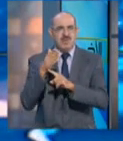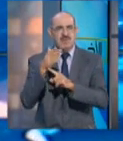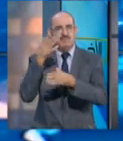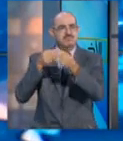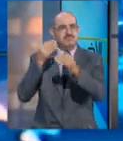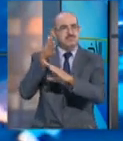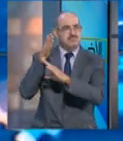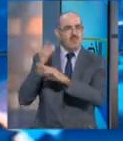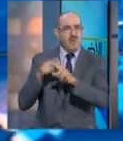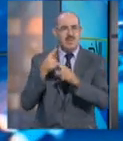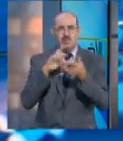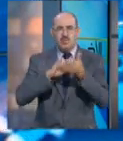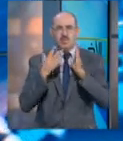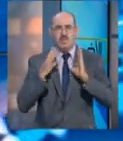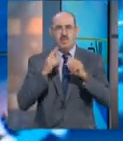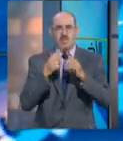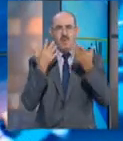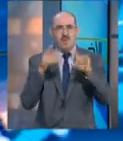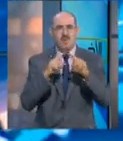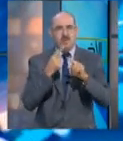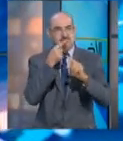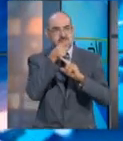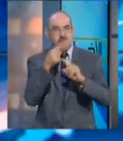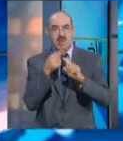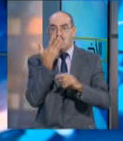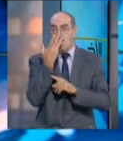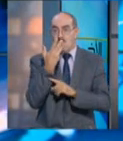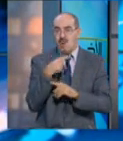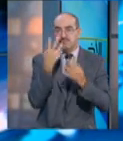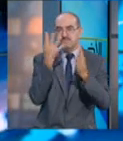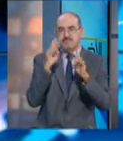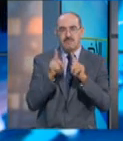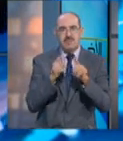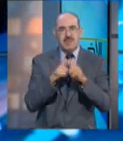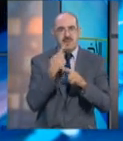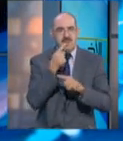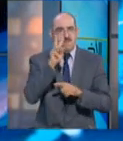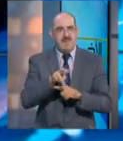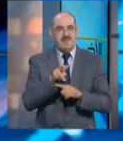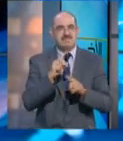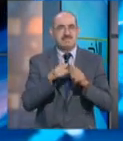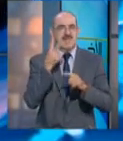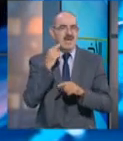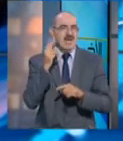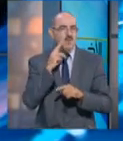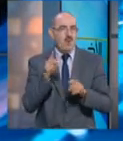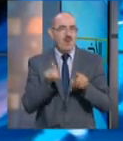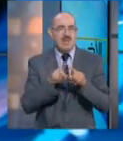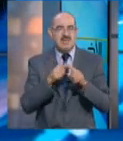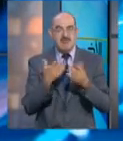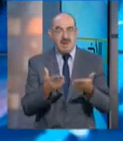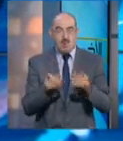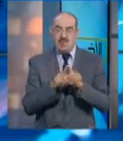العربية المحاكاة بدقة عالية وألوان زاهية في مشهد يجسد ملامح التاريخ